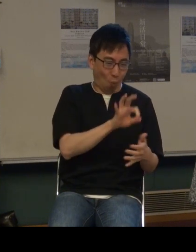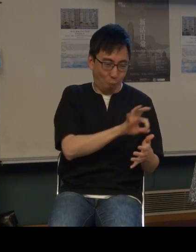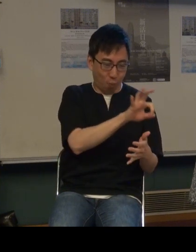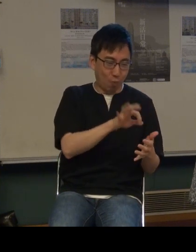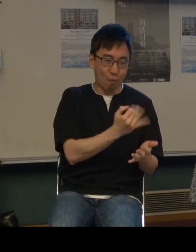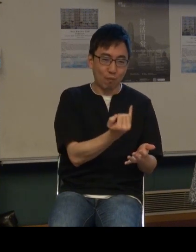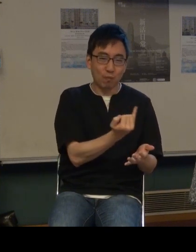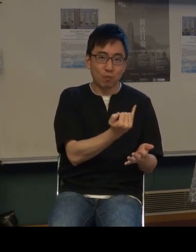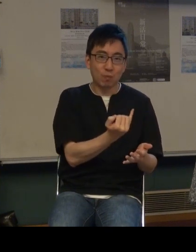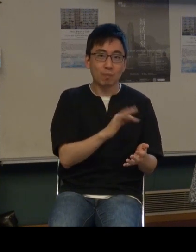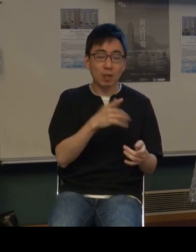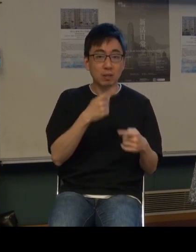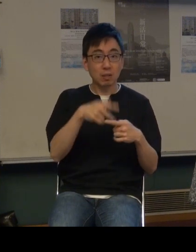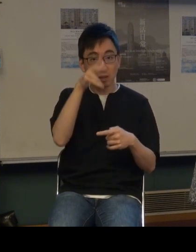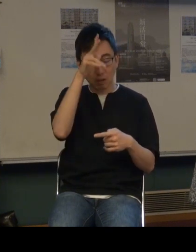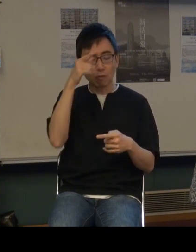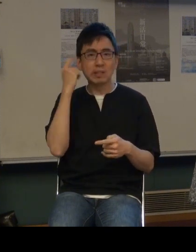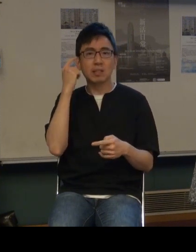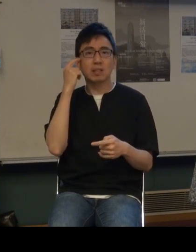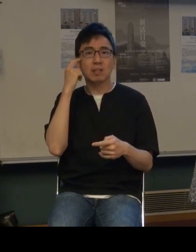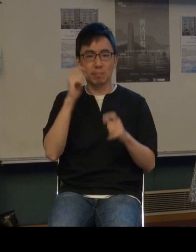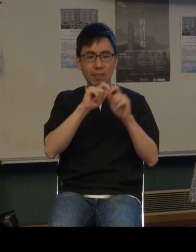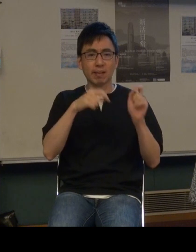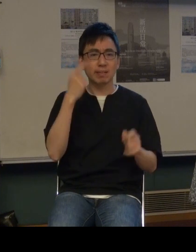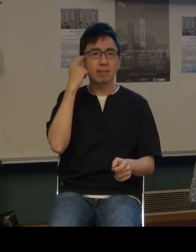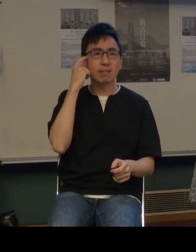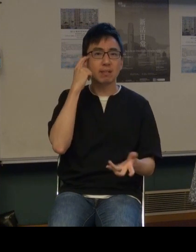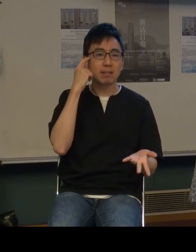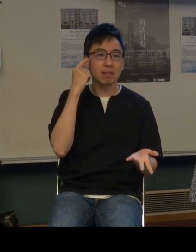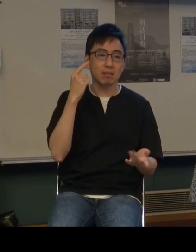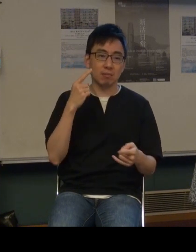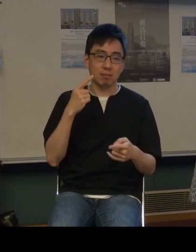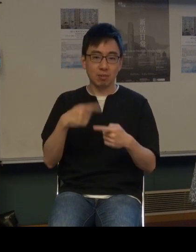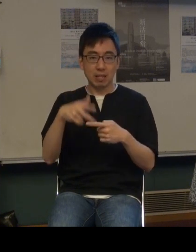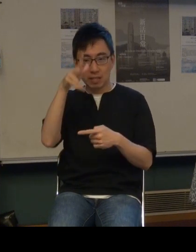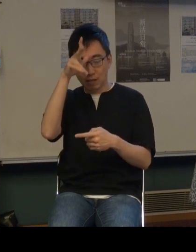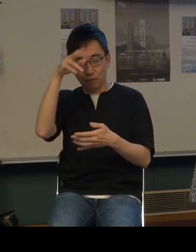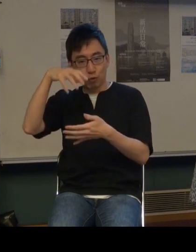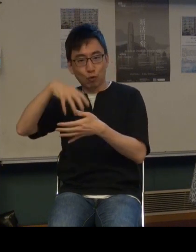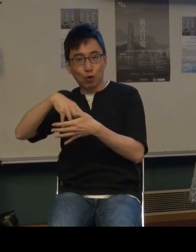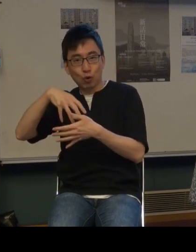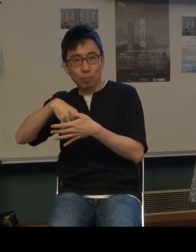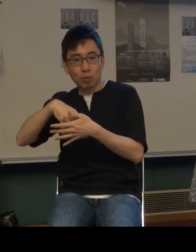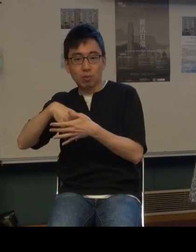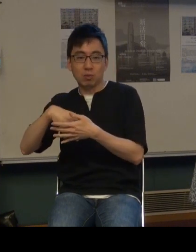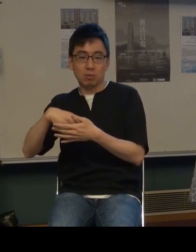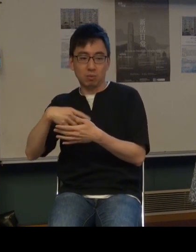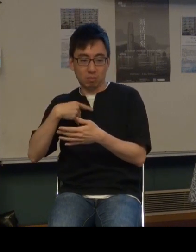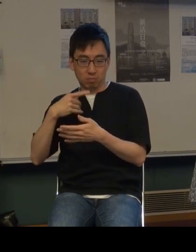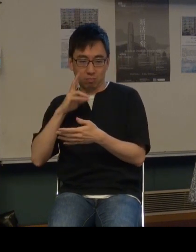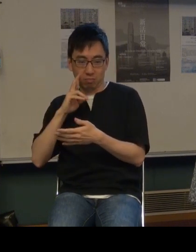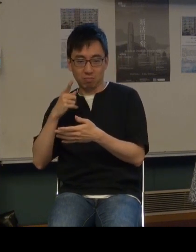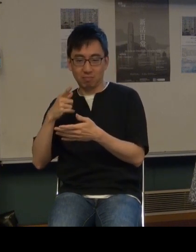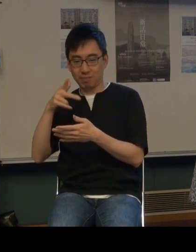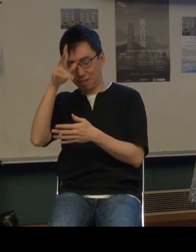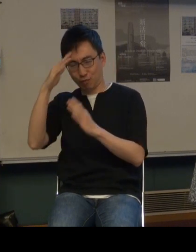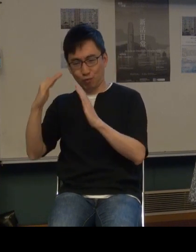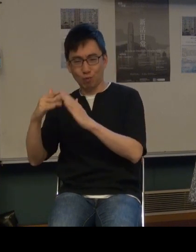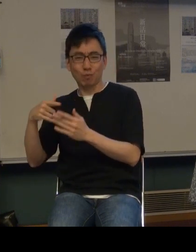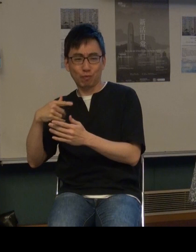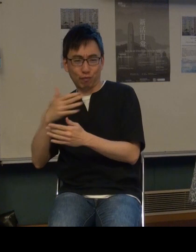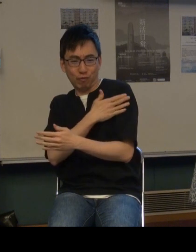講嚇。但係咧，其實政府係知道呢個問題嘅，喺佢自己嘅喺政府嘅曬字事務處嗰個年報